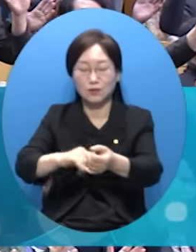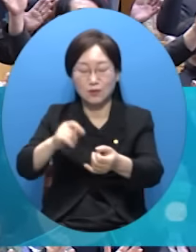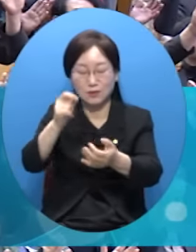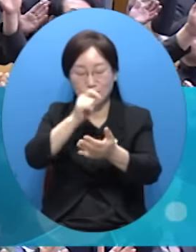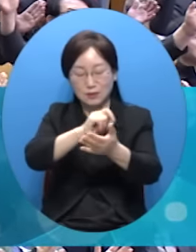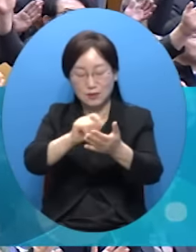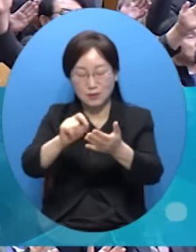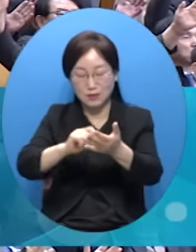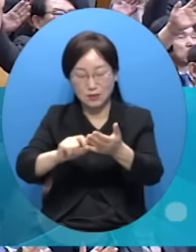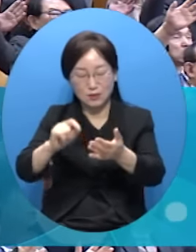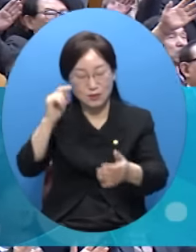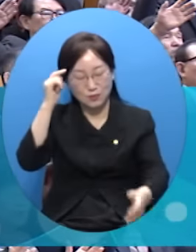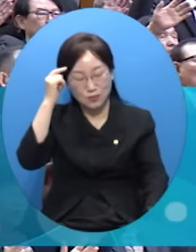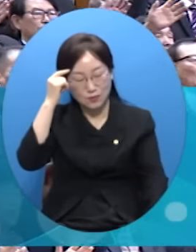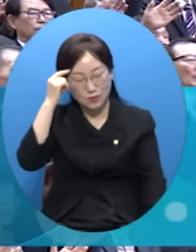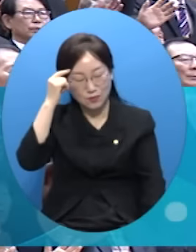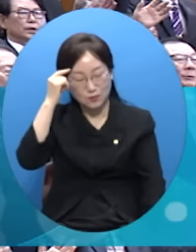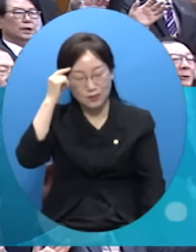약속